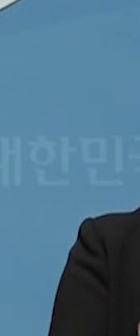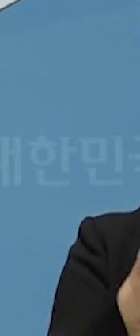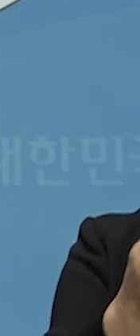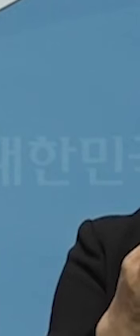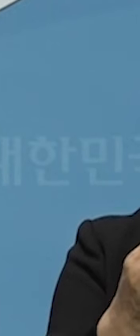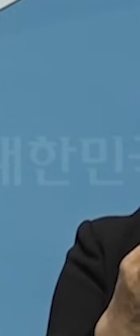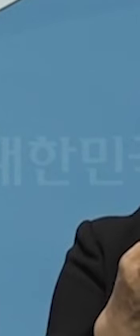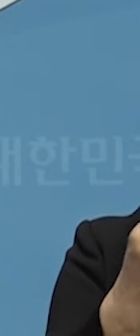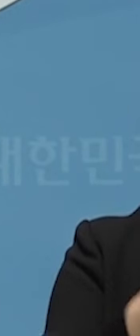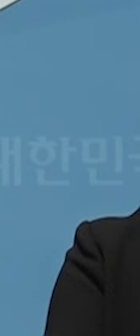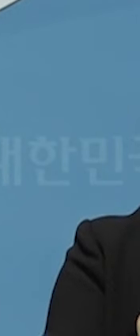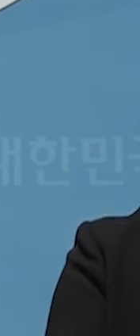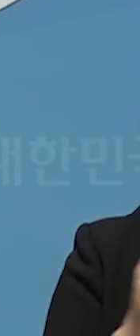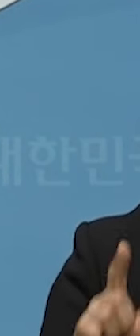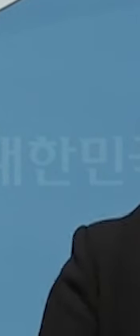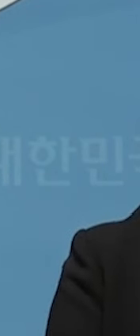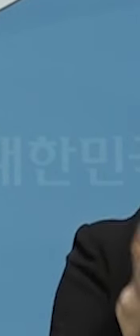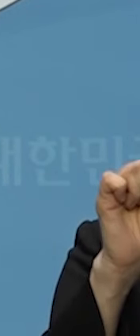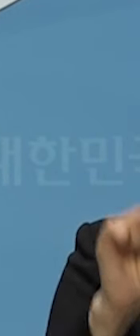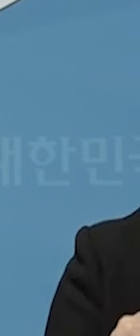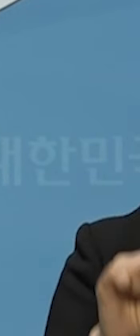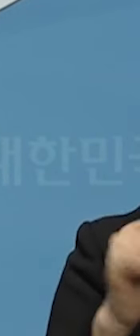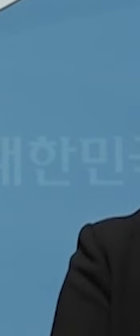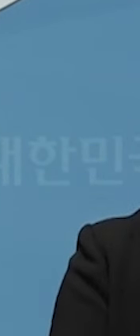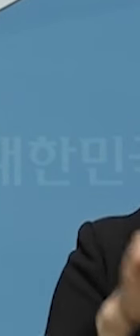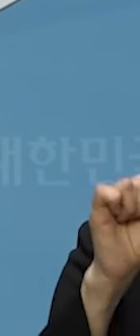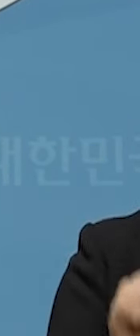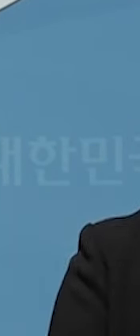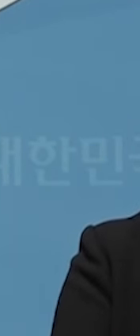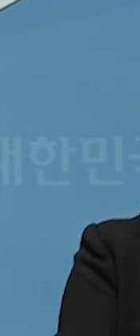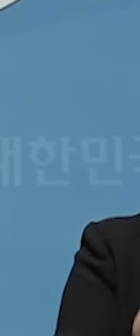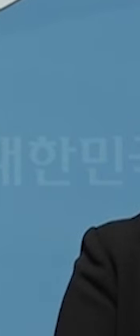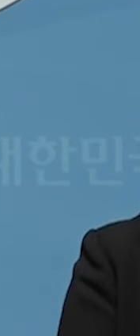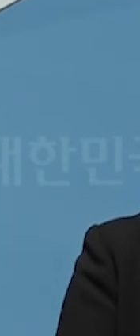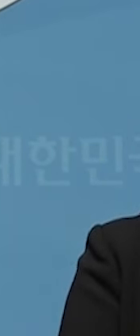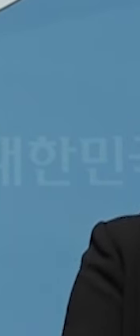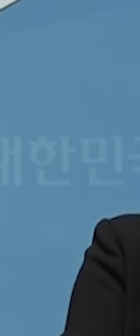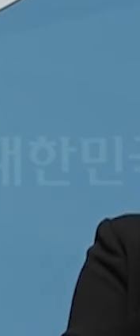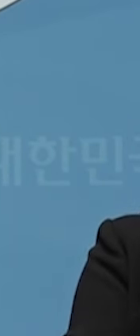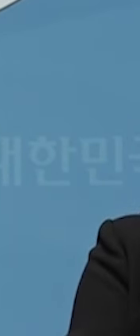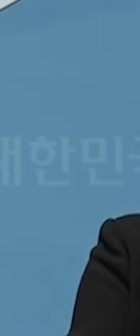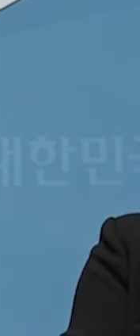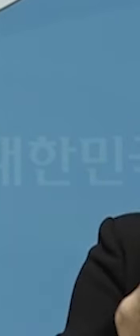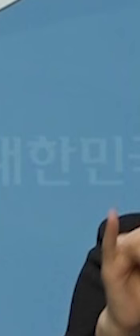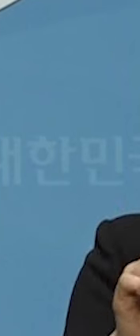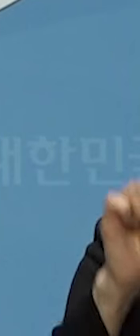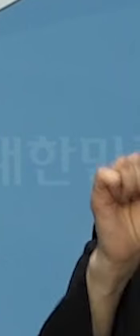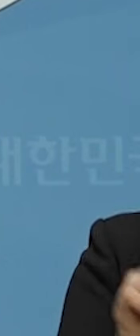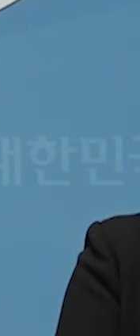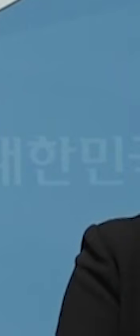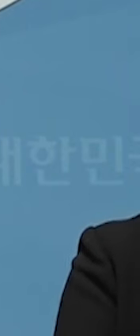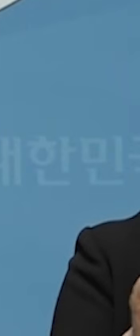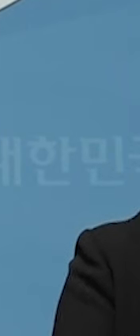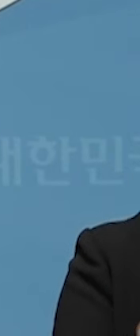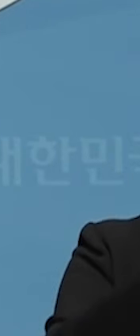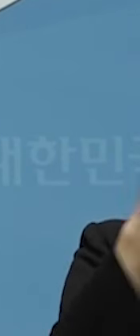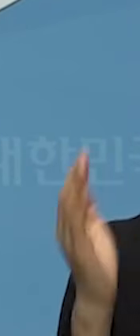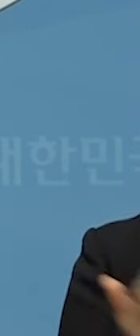국민체육진흥기금으로 조성되어 생활체육 및 스포츠산업 육성 등 국민의 체육활동